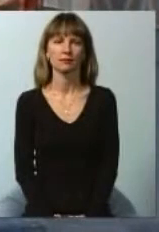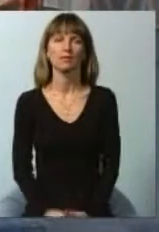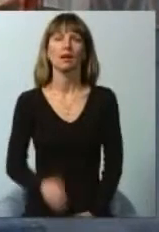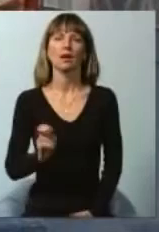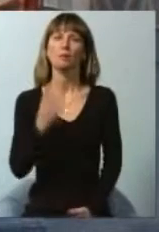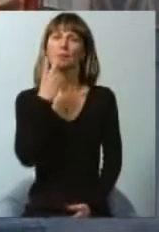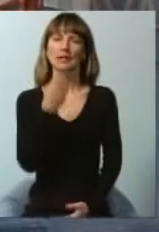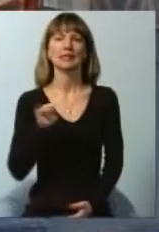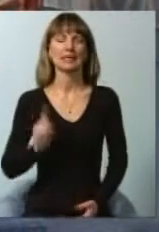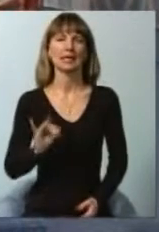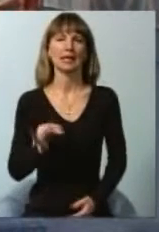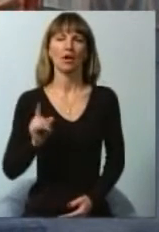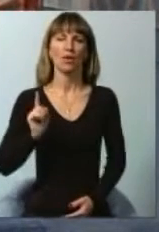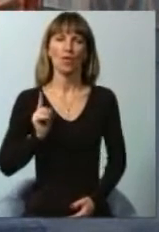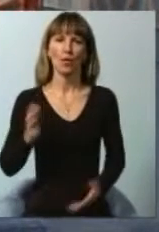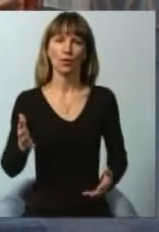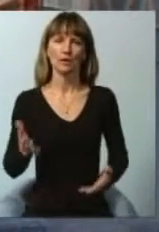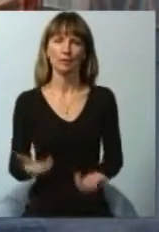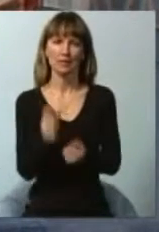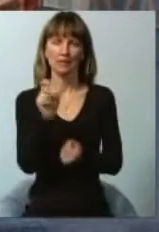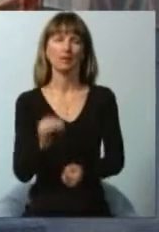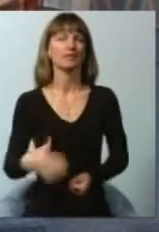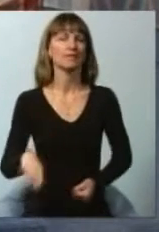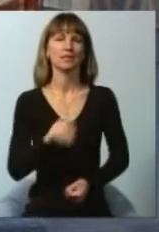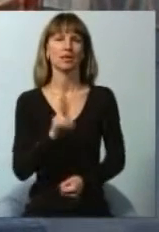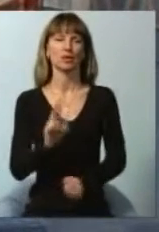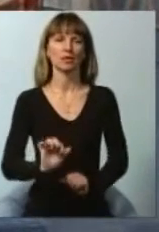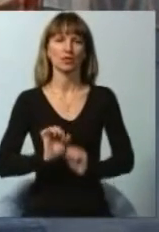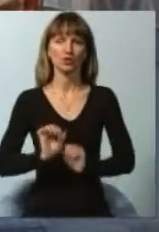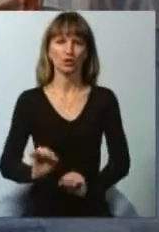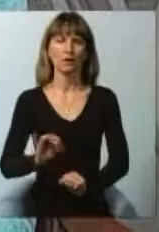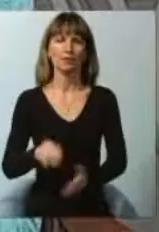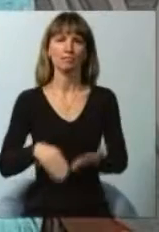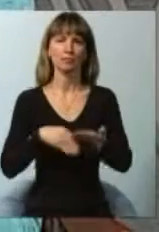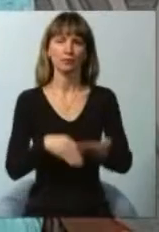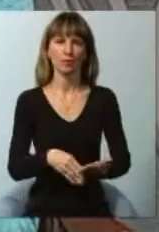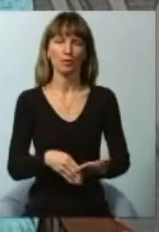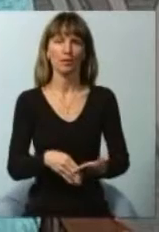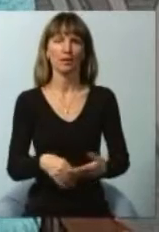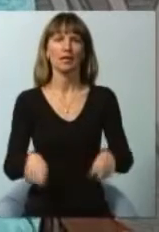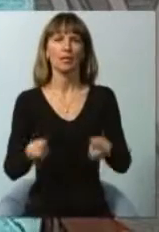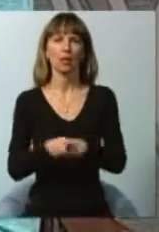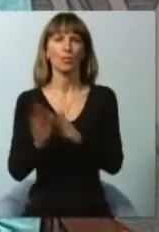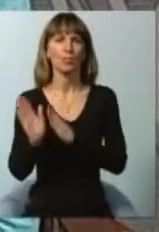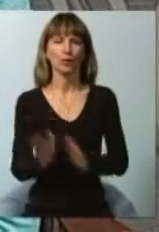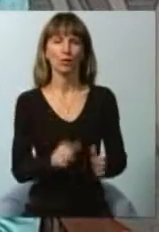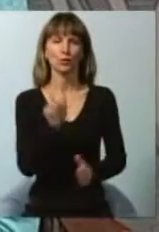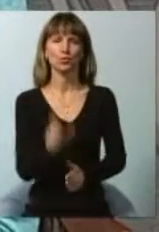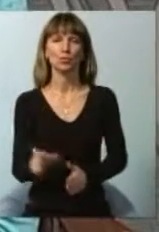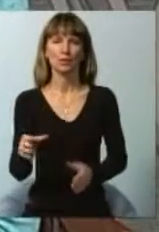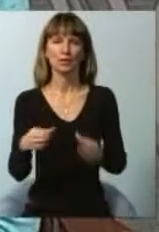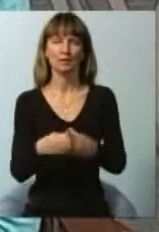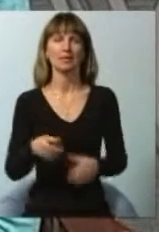Як бачимо, дійсно, і охоронці, і рятувальник, і всі ті, хто захищає та сприяє такому порядку у